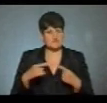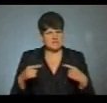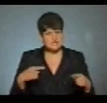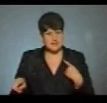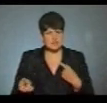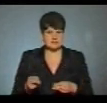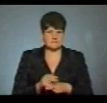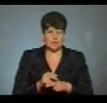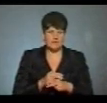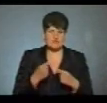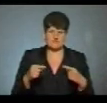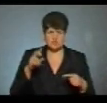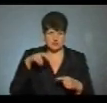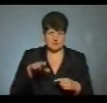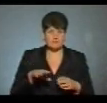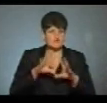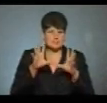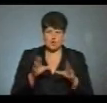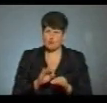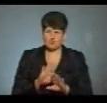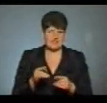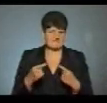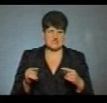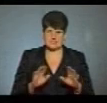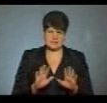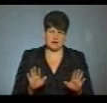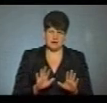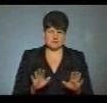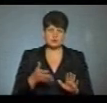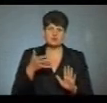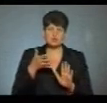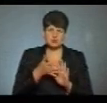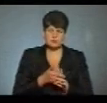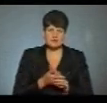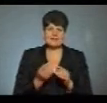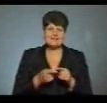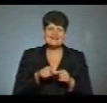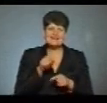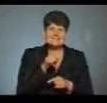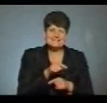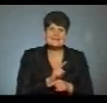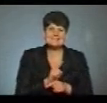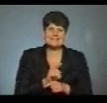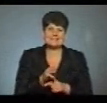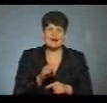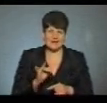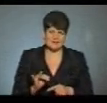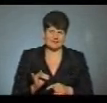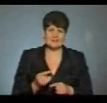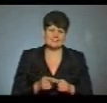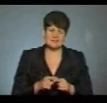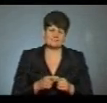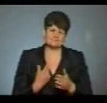країнах? В цілому не відрізняється. Розумієте, і знову ж таки, ці стандарти, ну, вони дуже